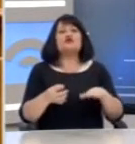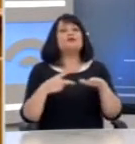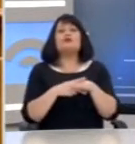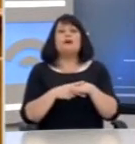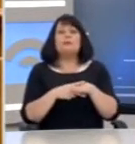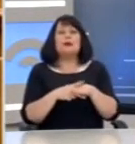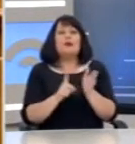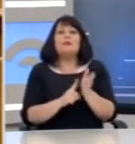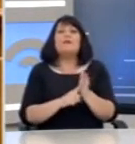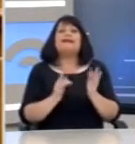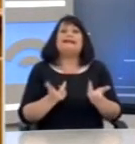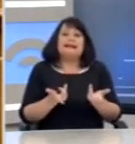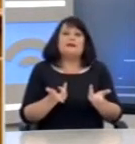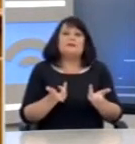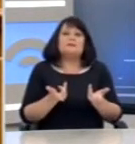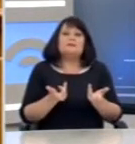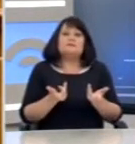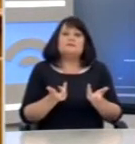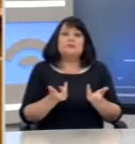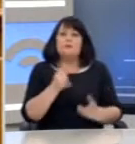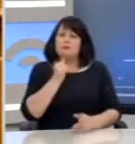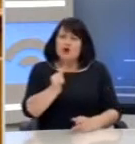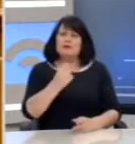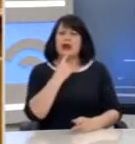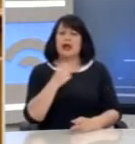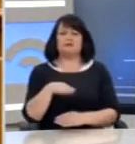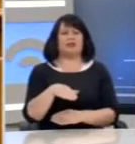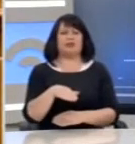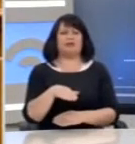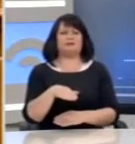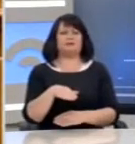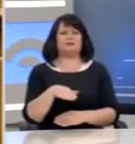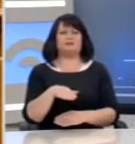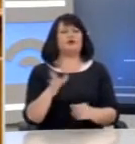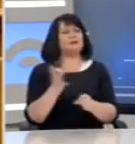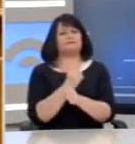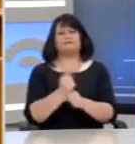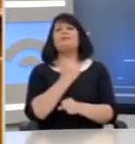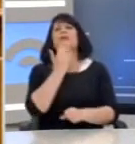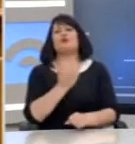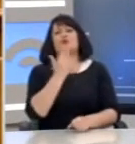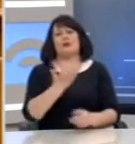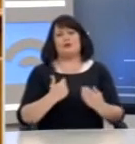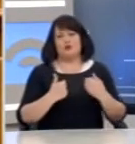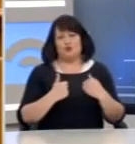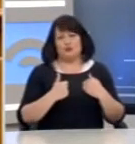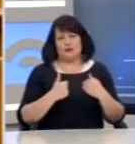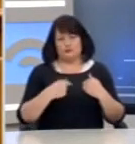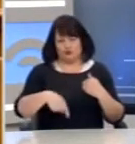Ταμείο υποεκτιμά μόνιμα τις δημοσιονομικές επιδόσεις και τις τωρινές